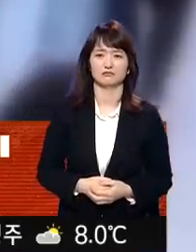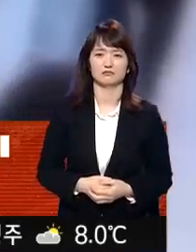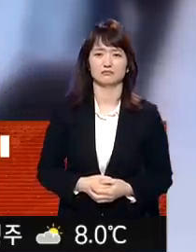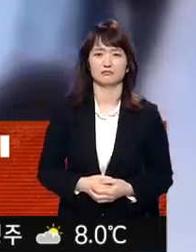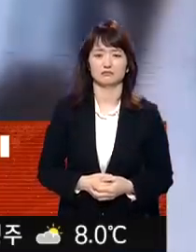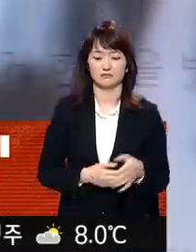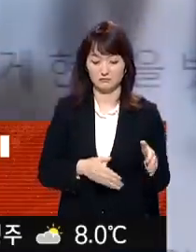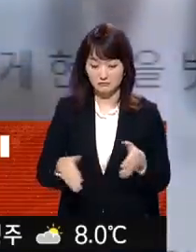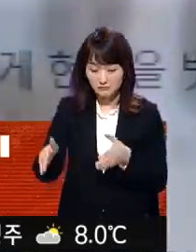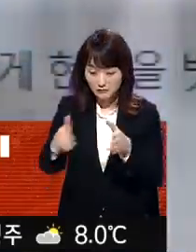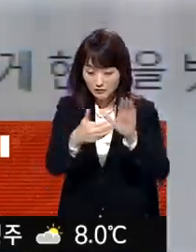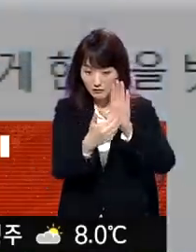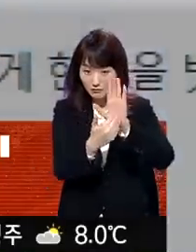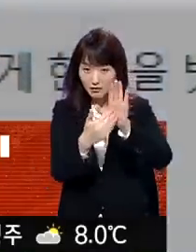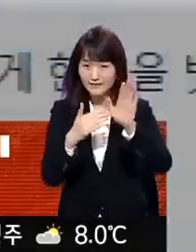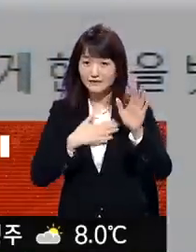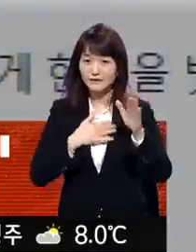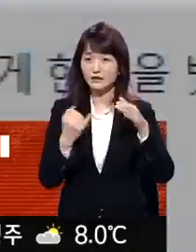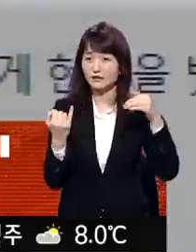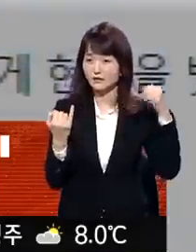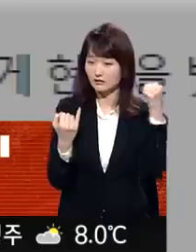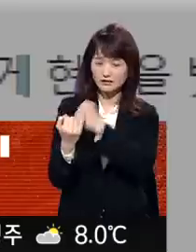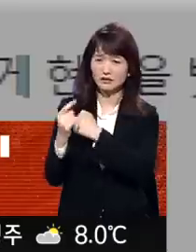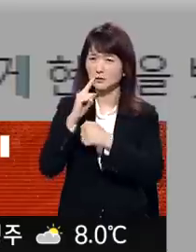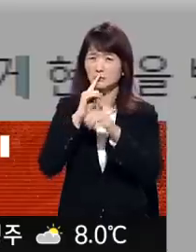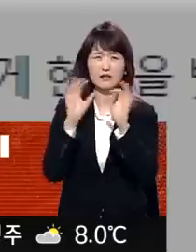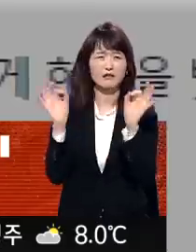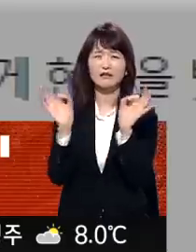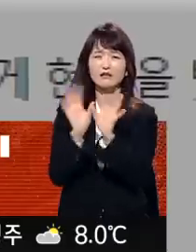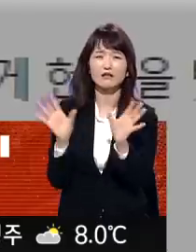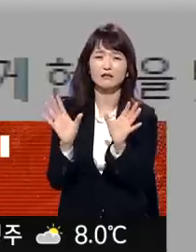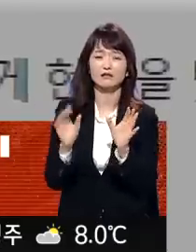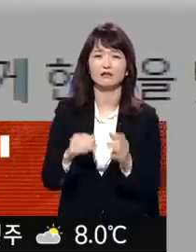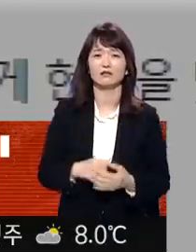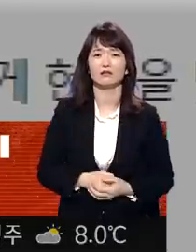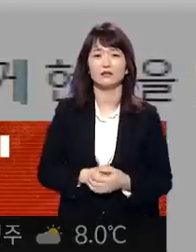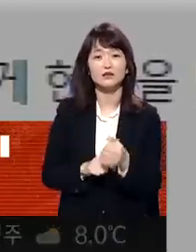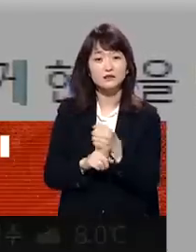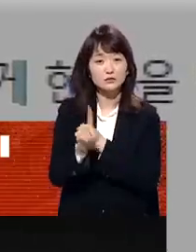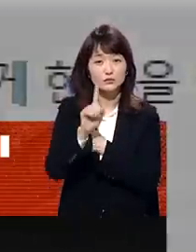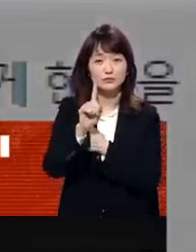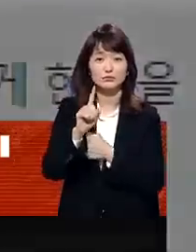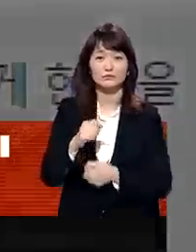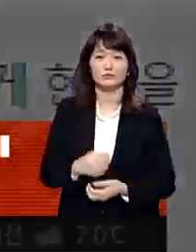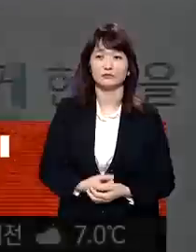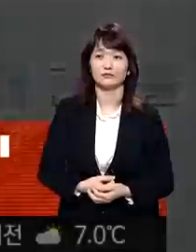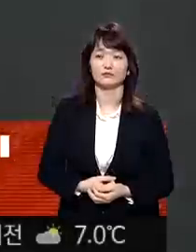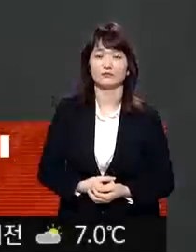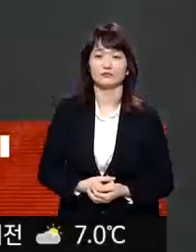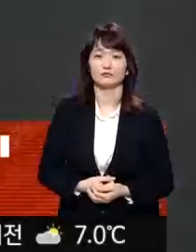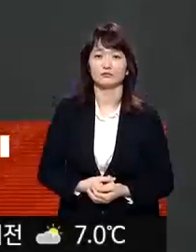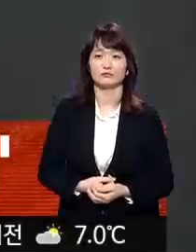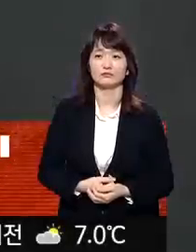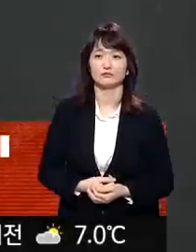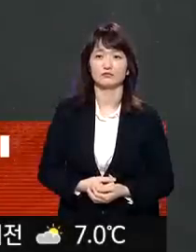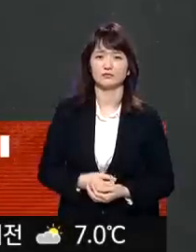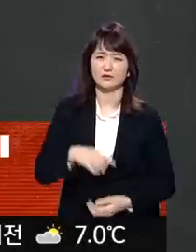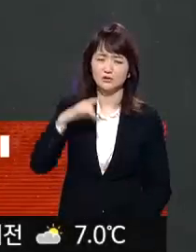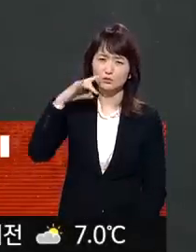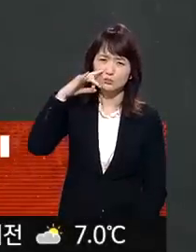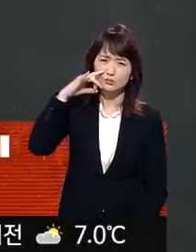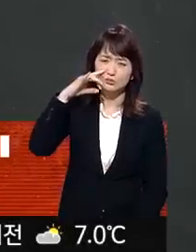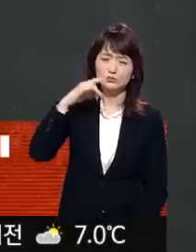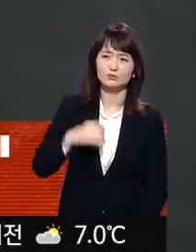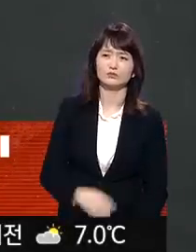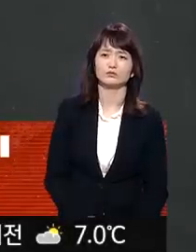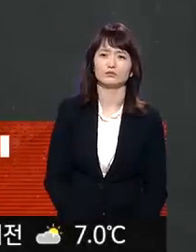일단 길을 막아서 내가 때렸다는 거는 뭐 말도 안 되는 소리인 것 같고 도대체 이유가 뭐였을까요? 사실 저도 이 부분이 굉장히 궁금한데